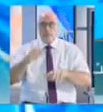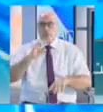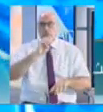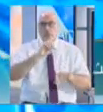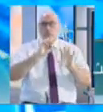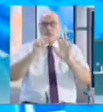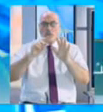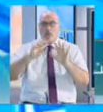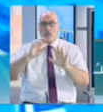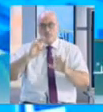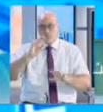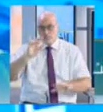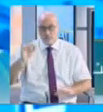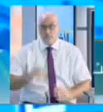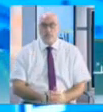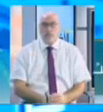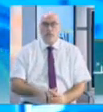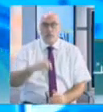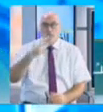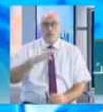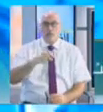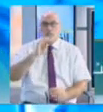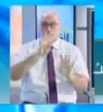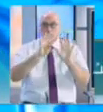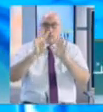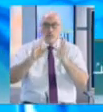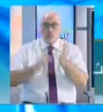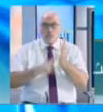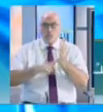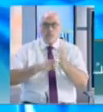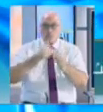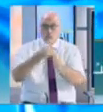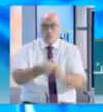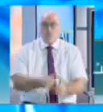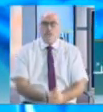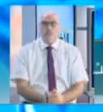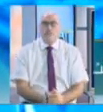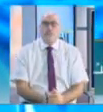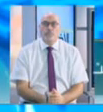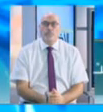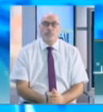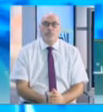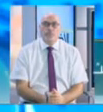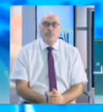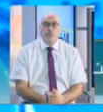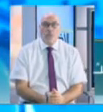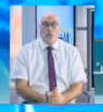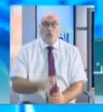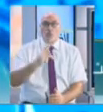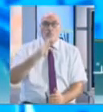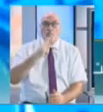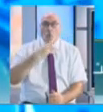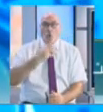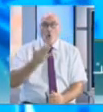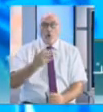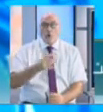و396 مكرر و399 من قانون العقوبات. قاضي التحقيق لدى محكمة